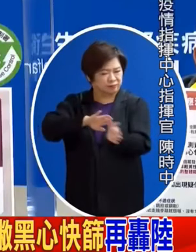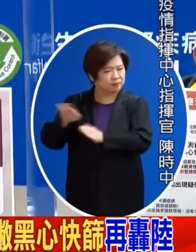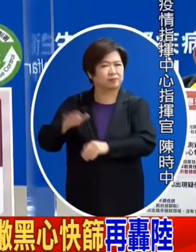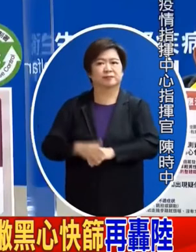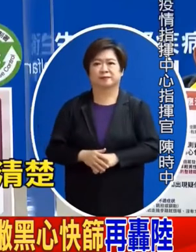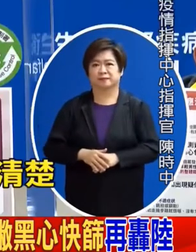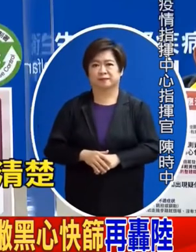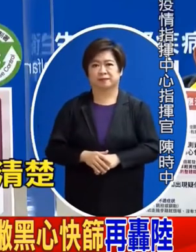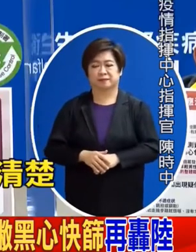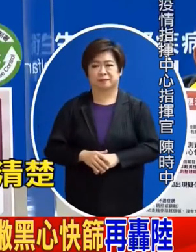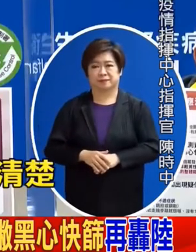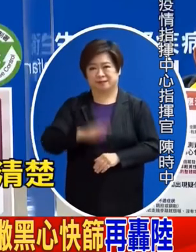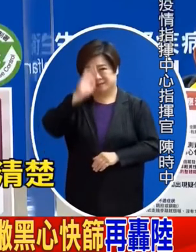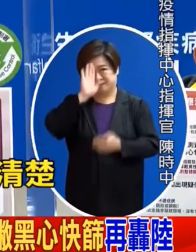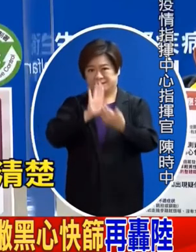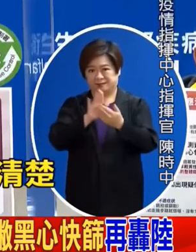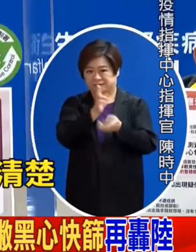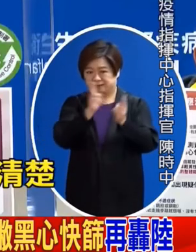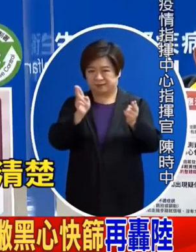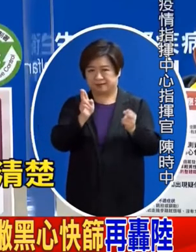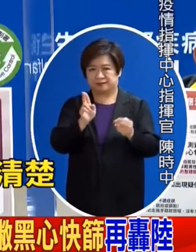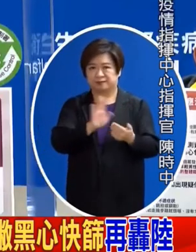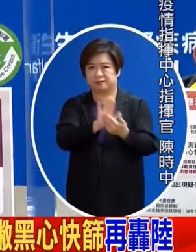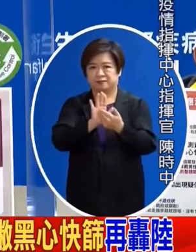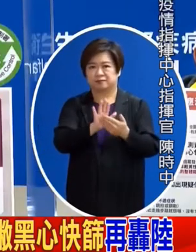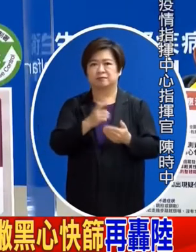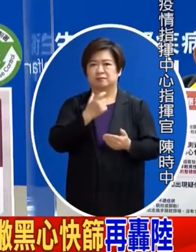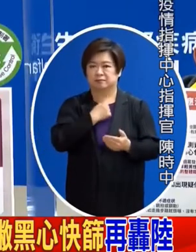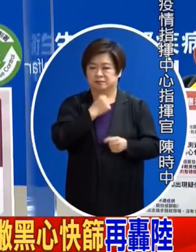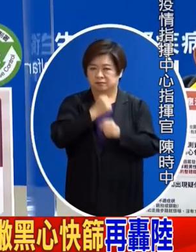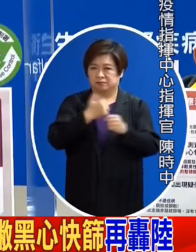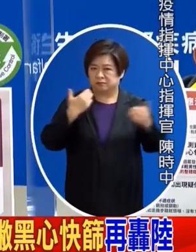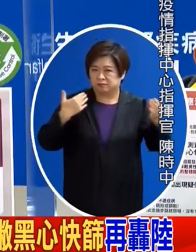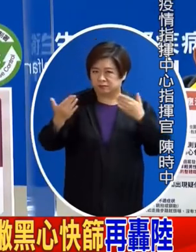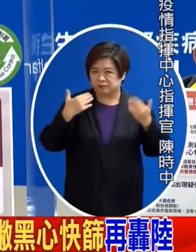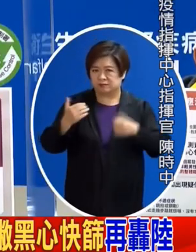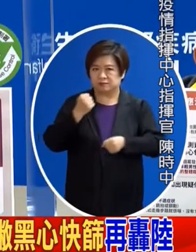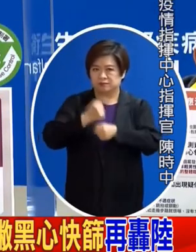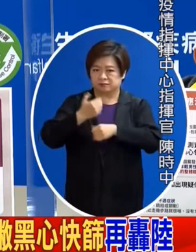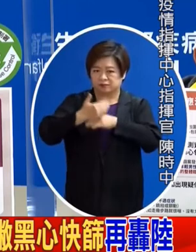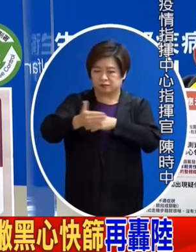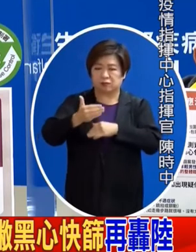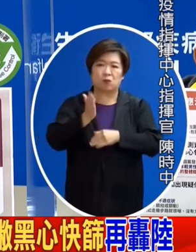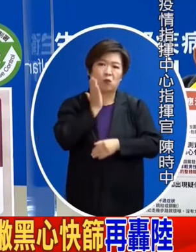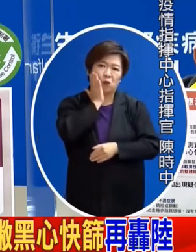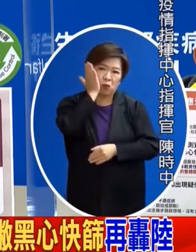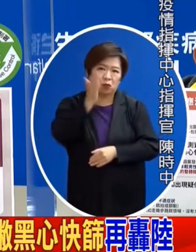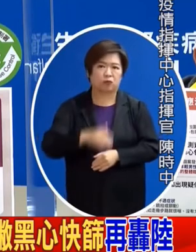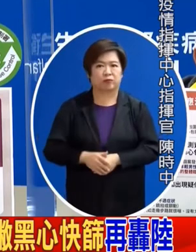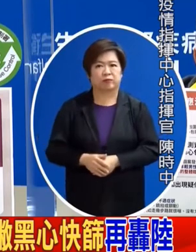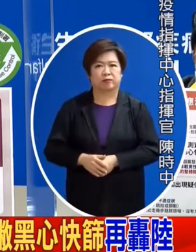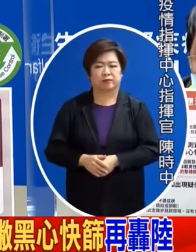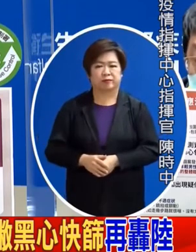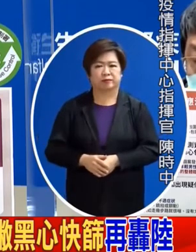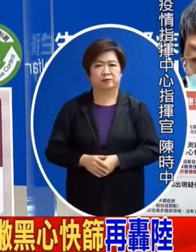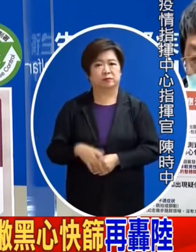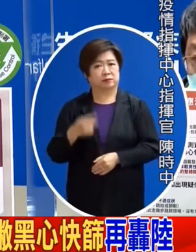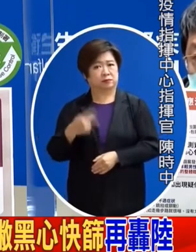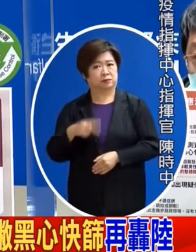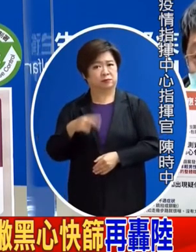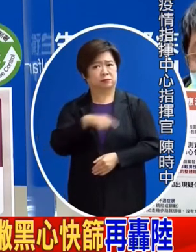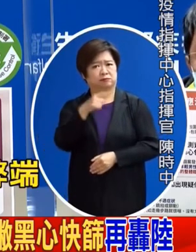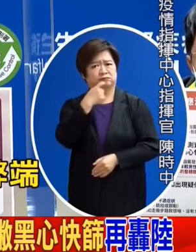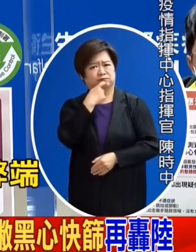无关，怎么样在政策上能够清楚，那能够执行的顺遂，那怎么样在相关的可能大